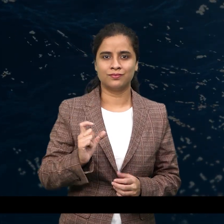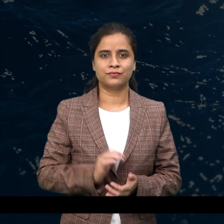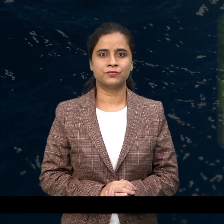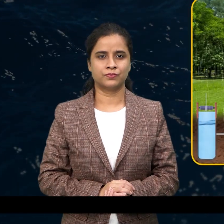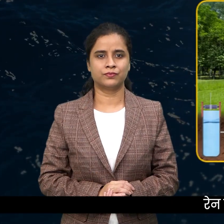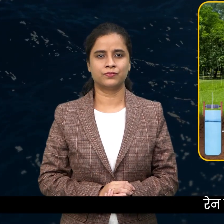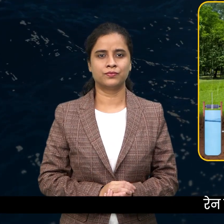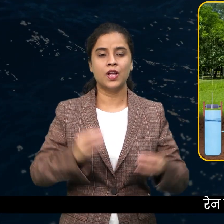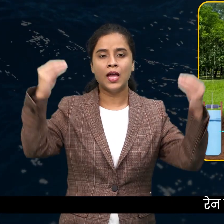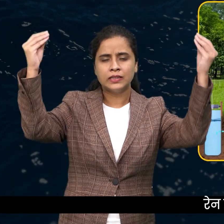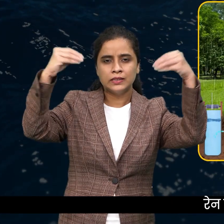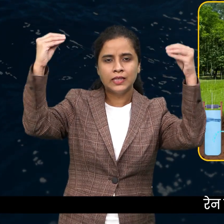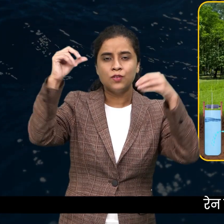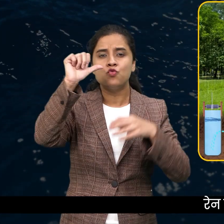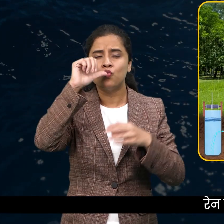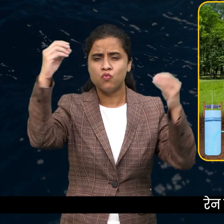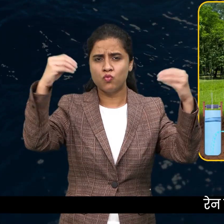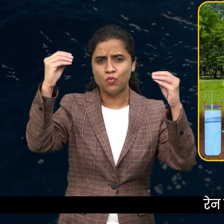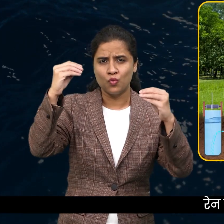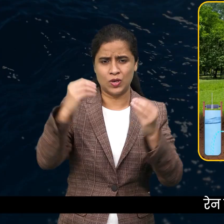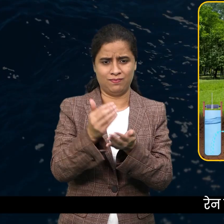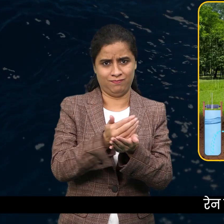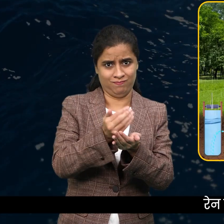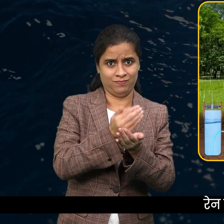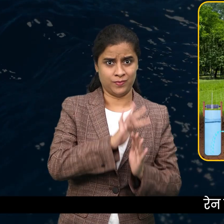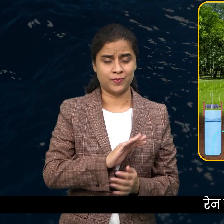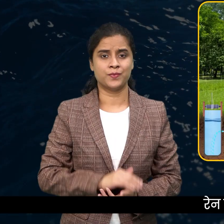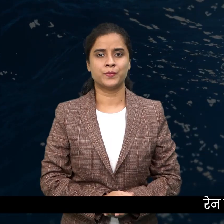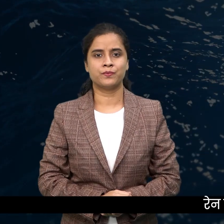महत्त्वाचे शब्द: रेन वॉटर हार्वेस्टिंग,